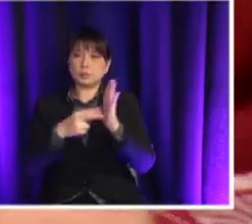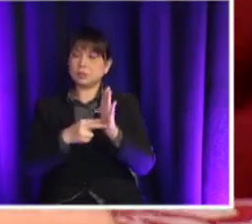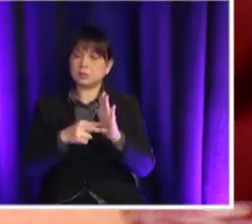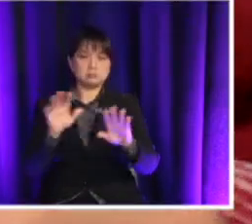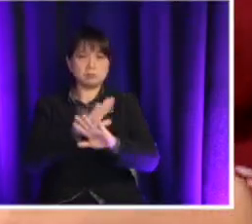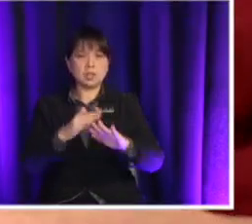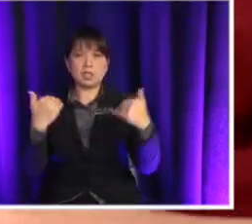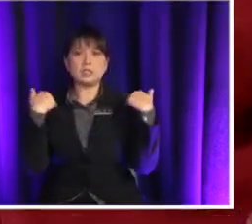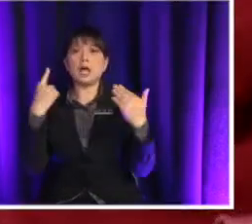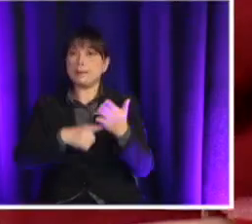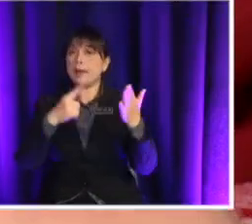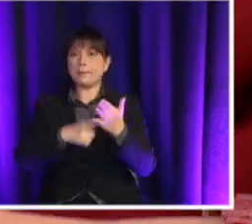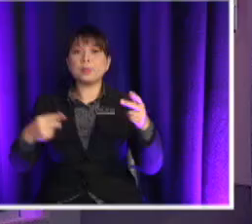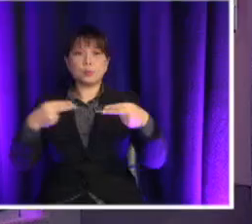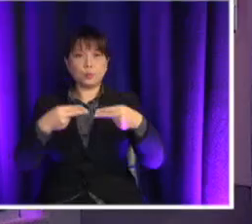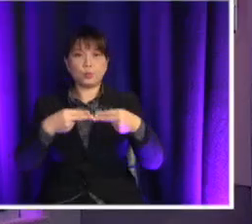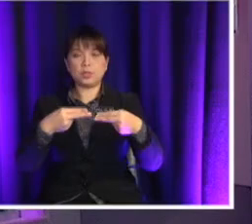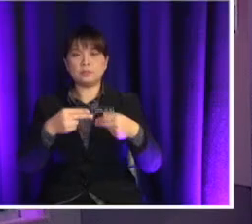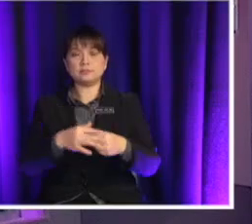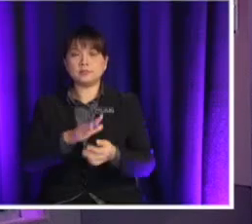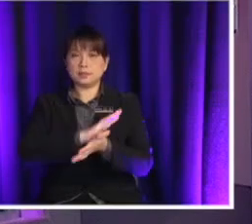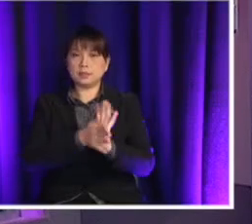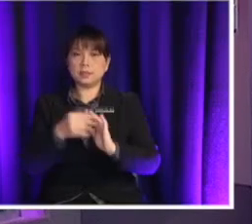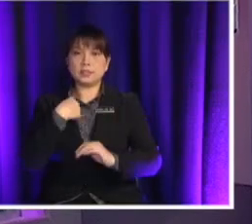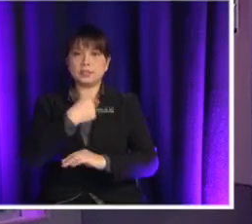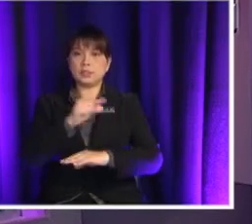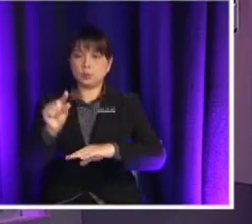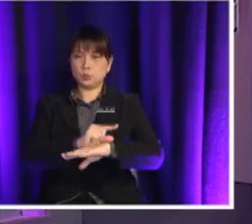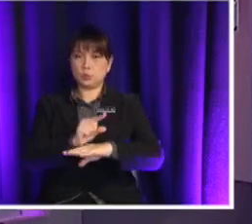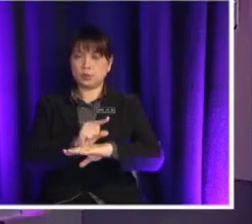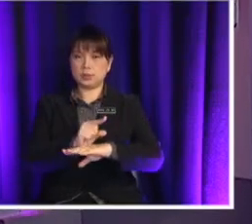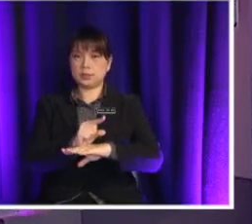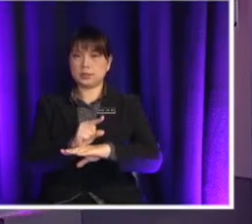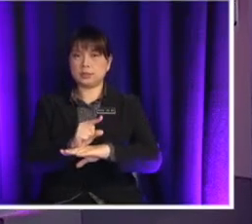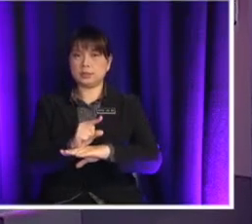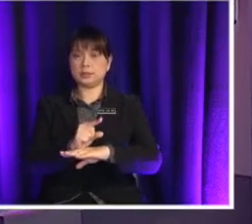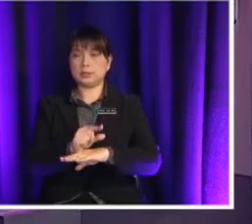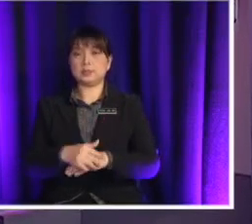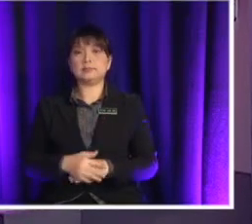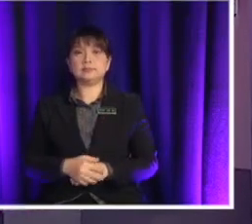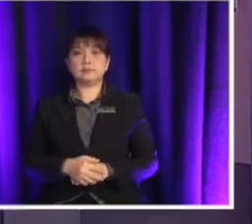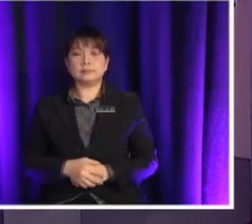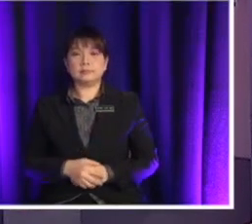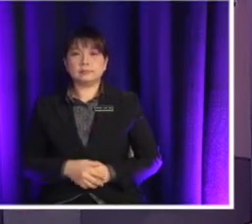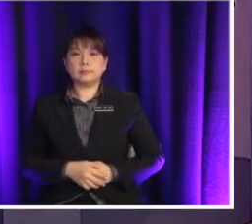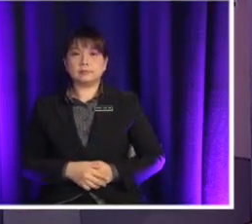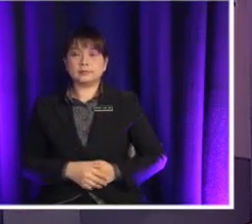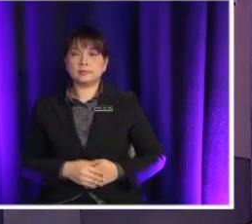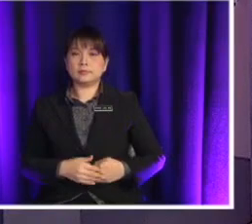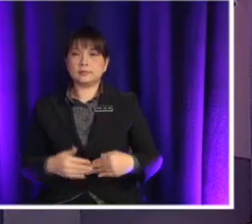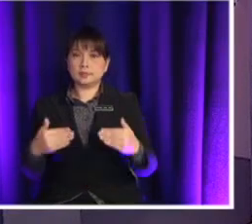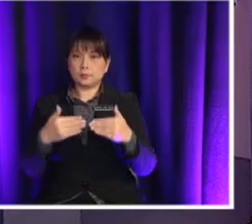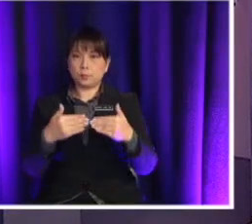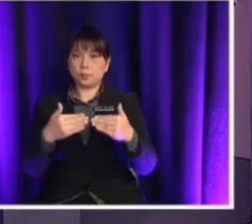So bila tidak ada apa-apa hubungan, kita gunakan sambungan menegak ni tadi, kita sambungkan komponen berada di atasnya.